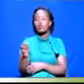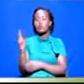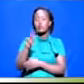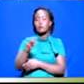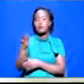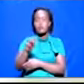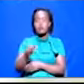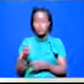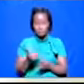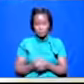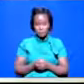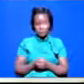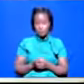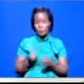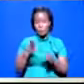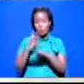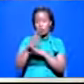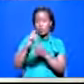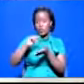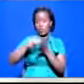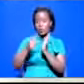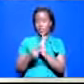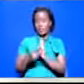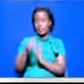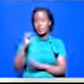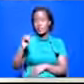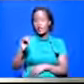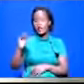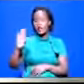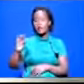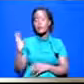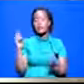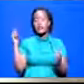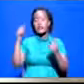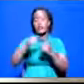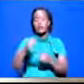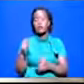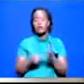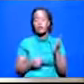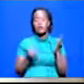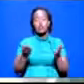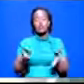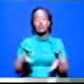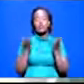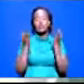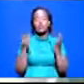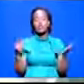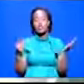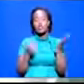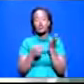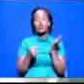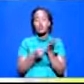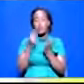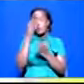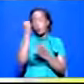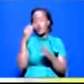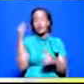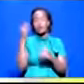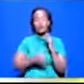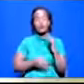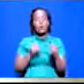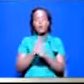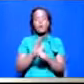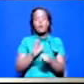hizo. Kupitia zabuni hizo, tume ya IEBC inalenga kuimarisha teknolojia kwa lengo la kukabiliana na masuala